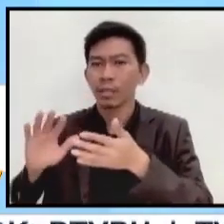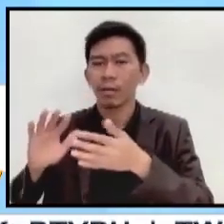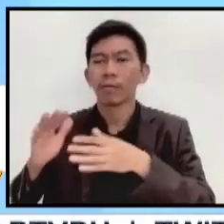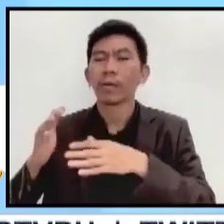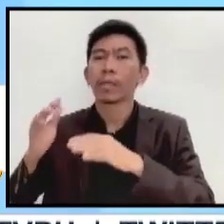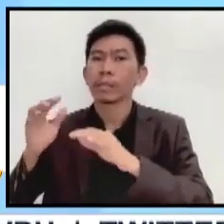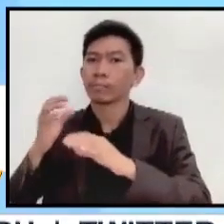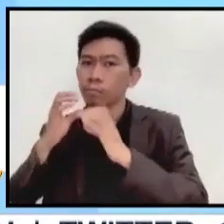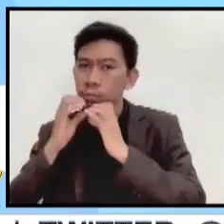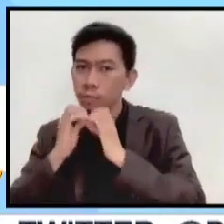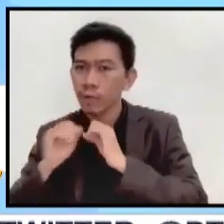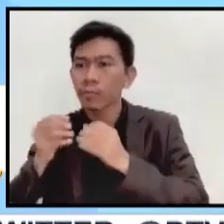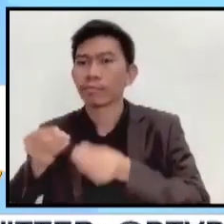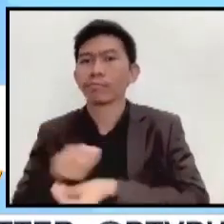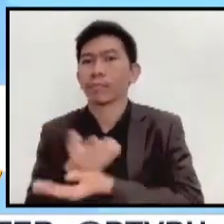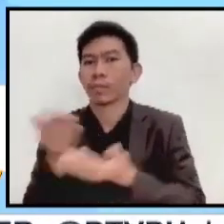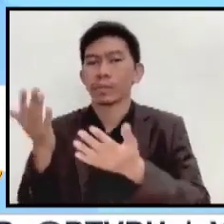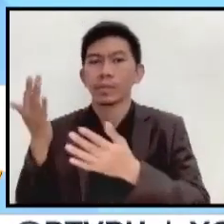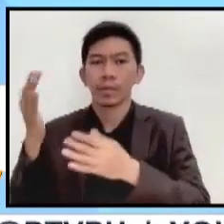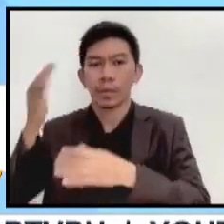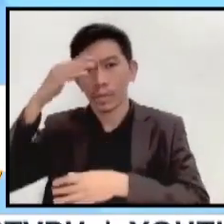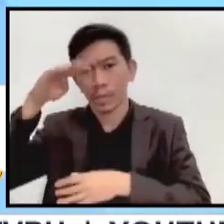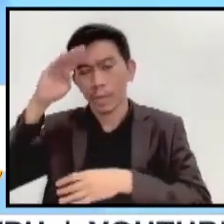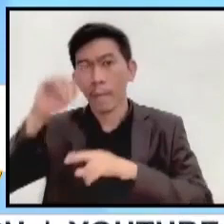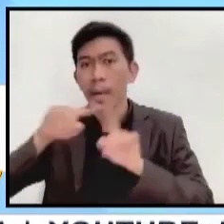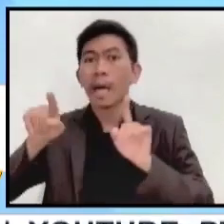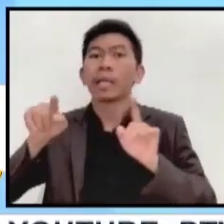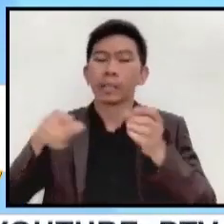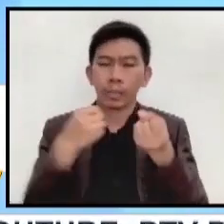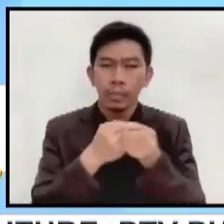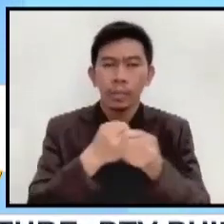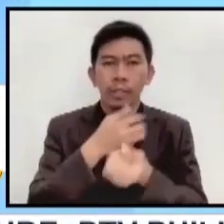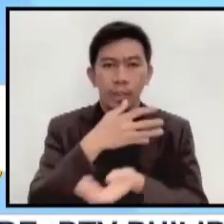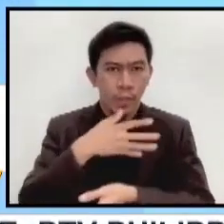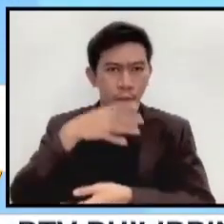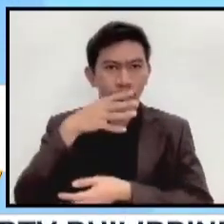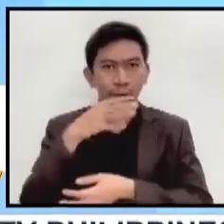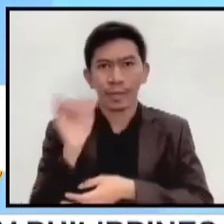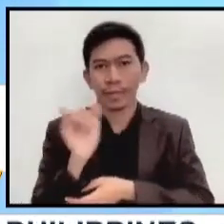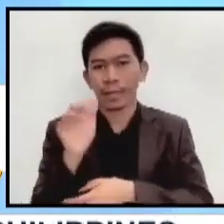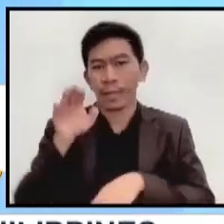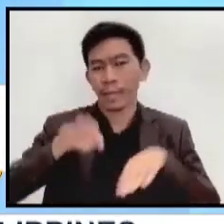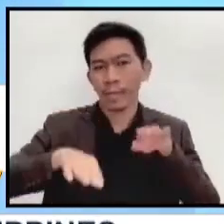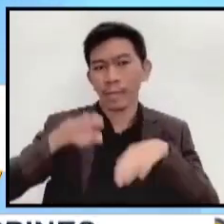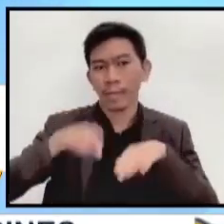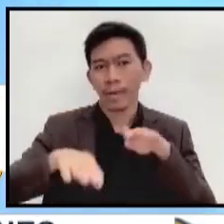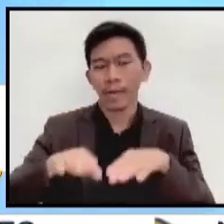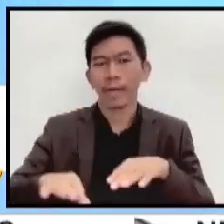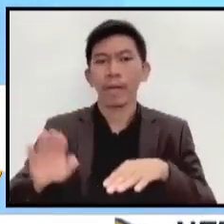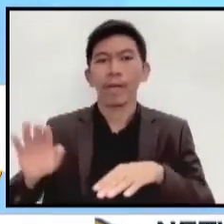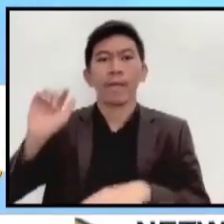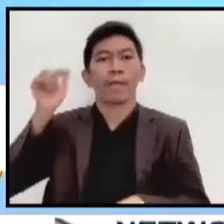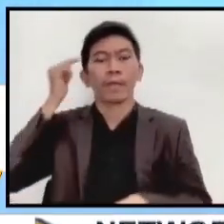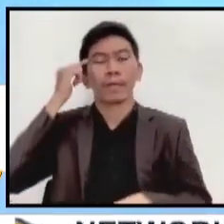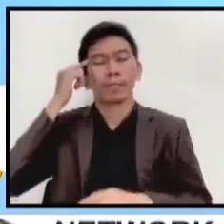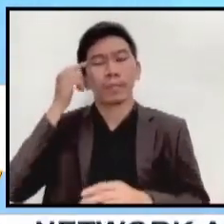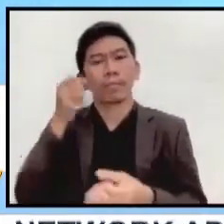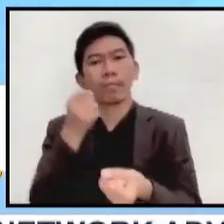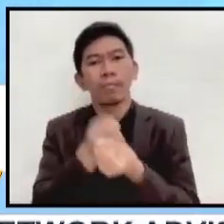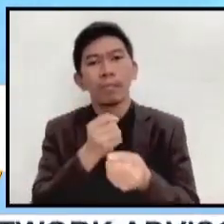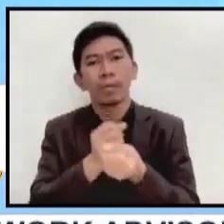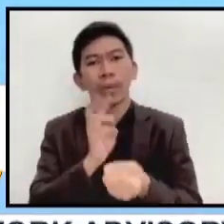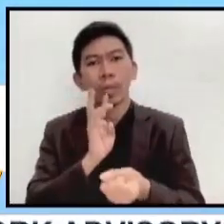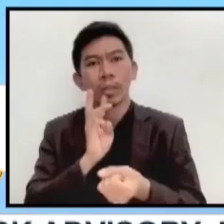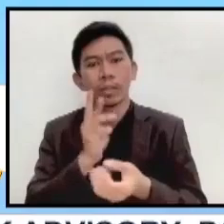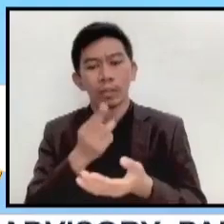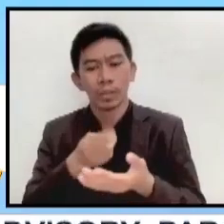irrigation requirement ng agricultural sector. Ang akbang na ito ay nakalinya sa commitment ng pamahalaan na paigtingin ng water resources.